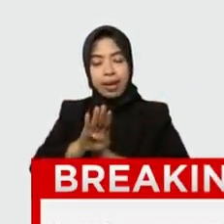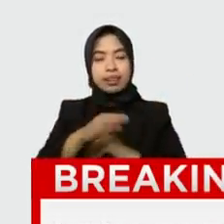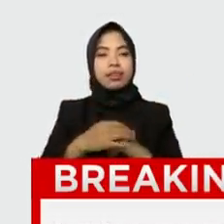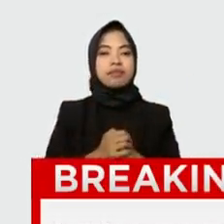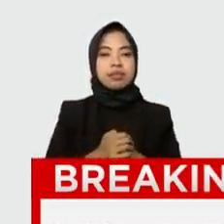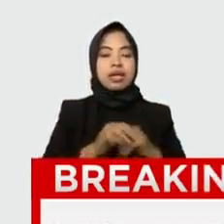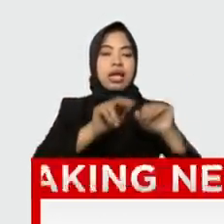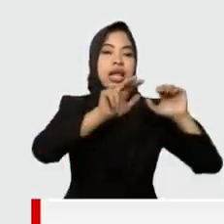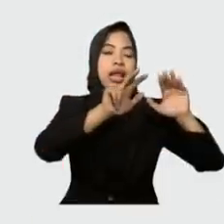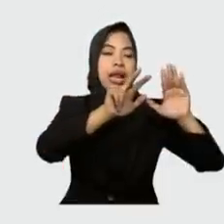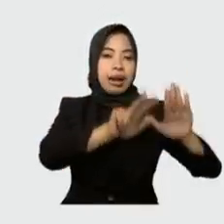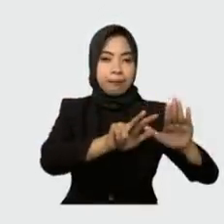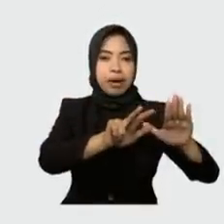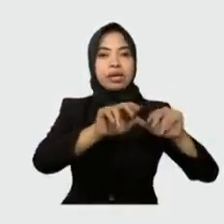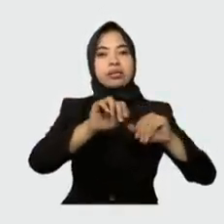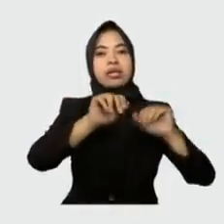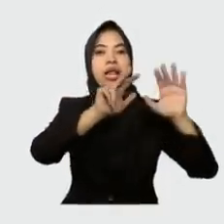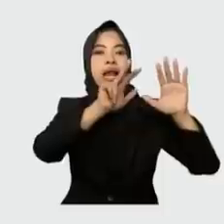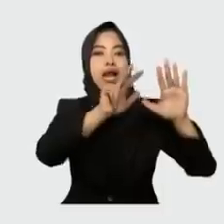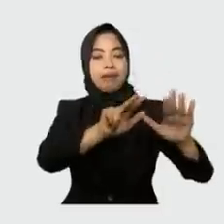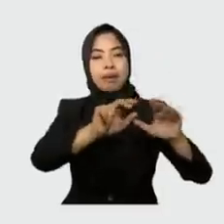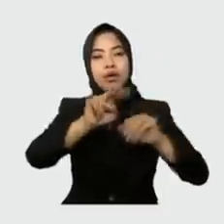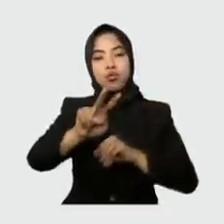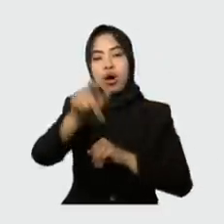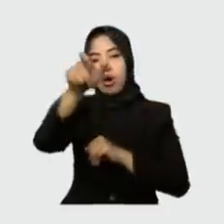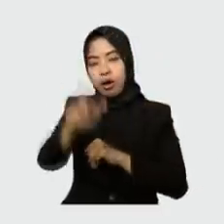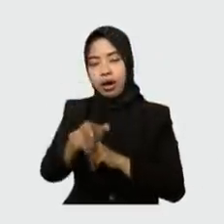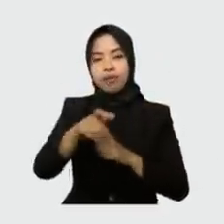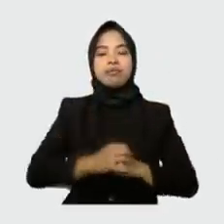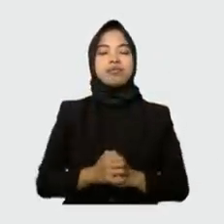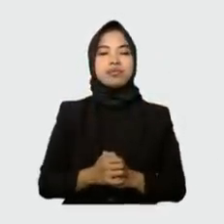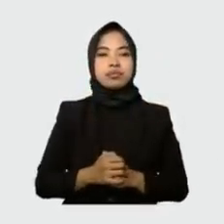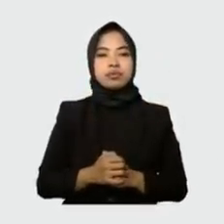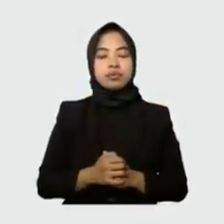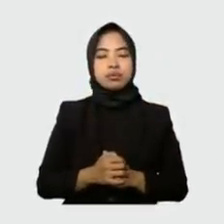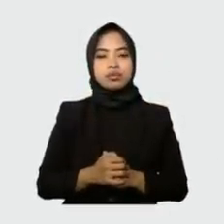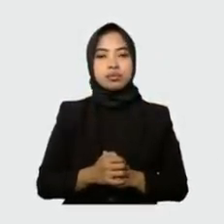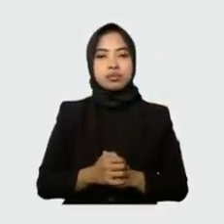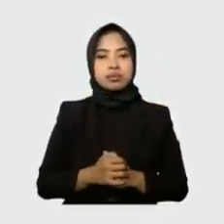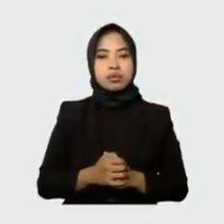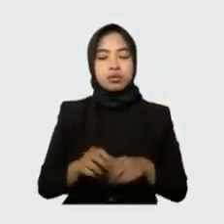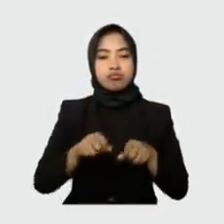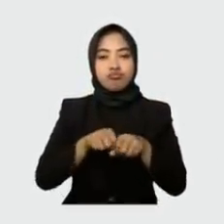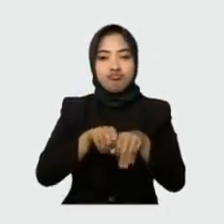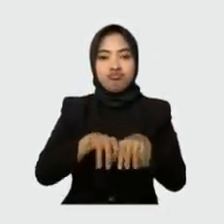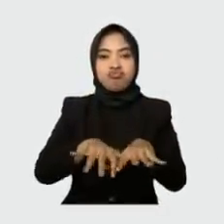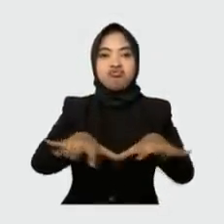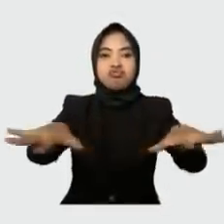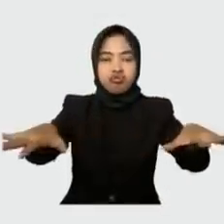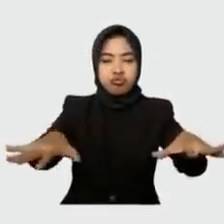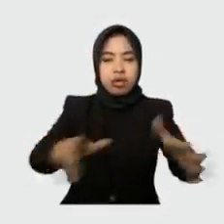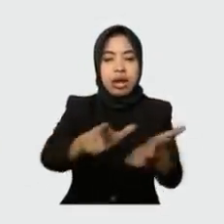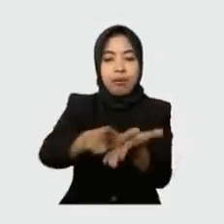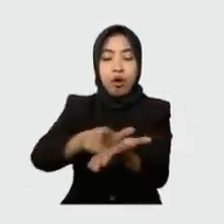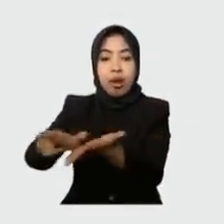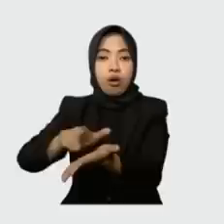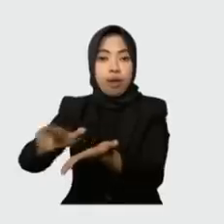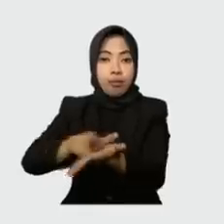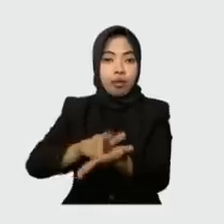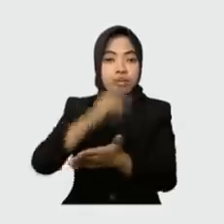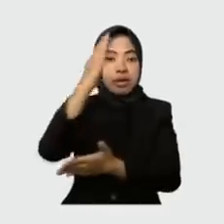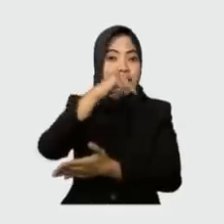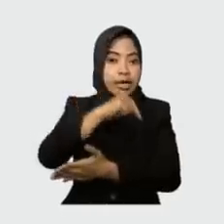84804 82 orang kalau kita perhatikan sebaran Yang dilaporkan per hari ini sebagai